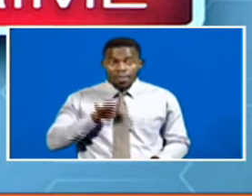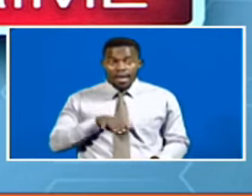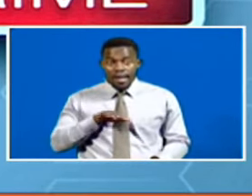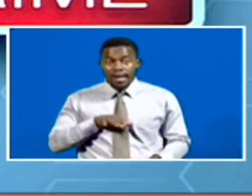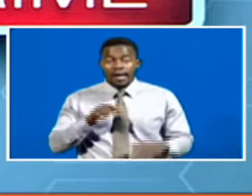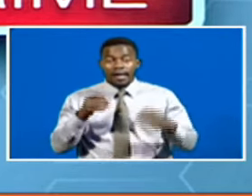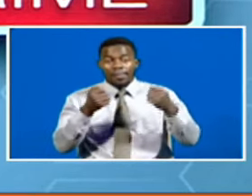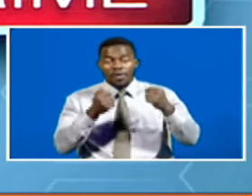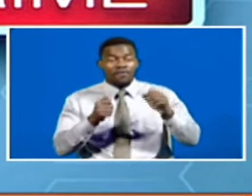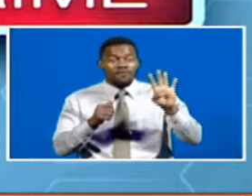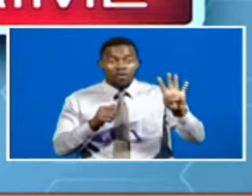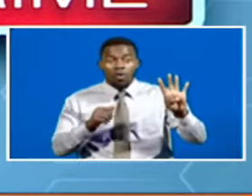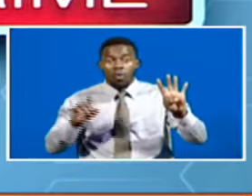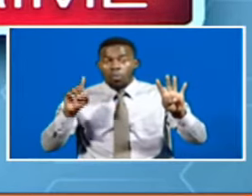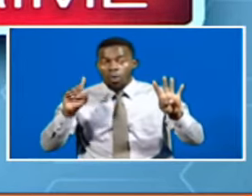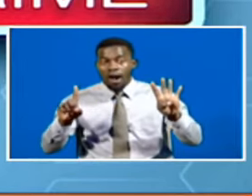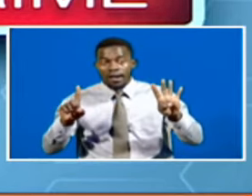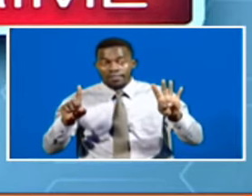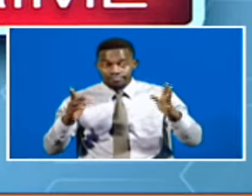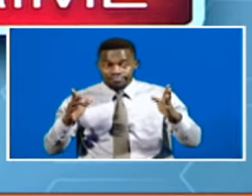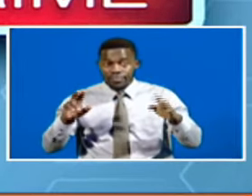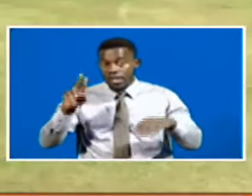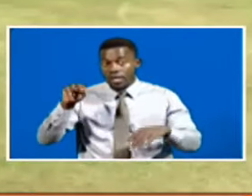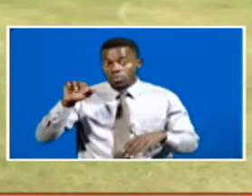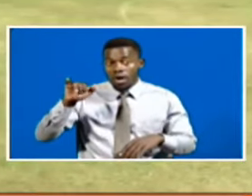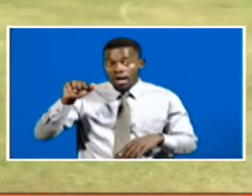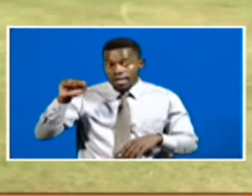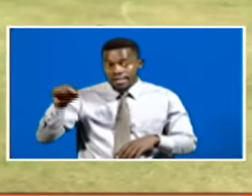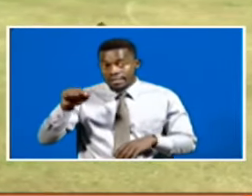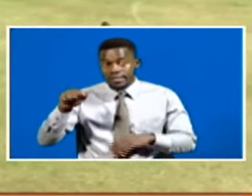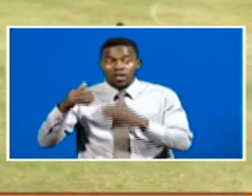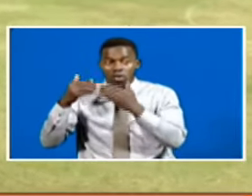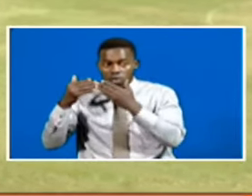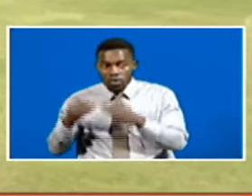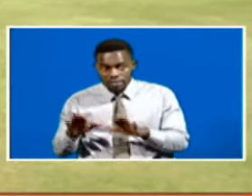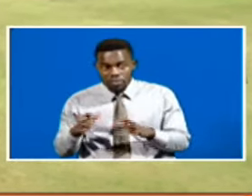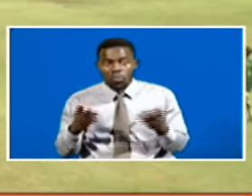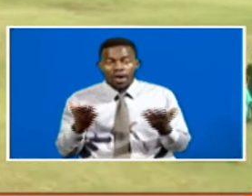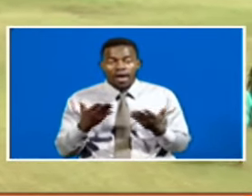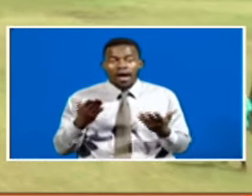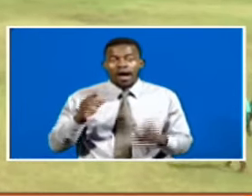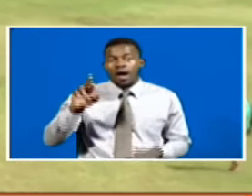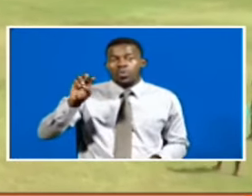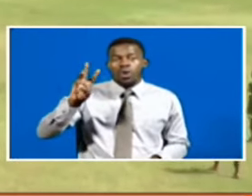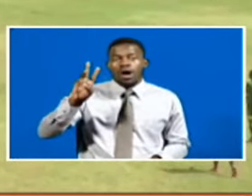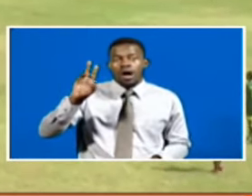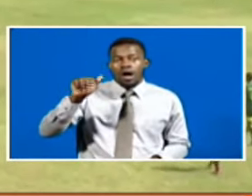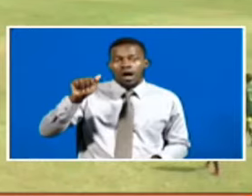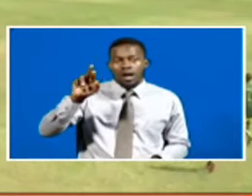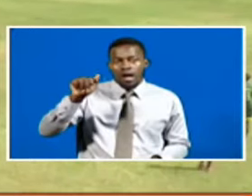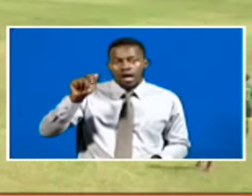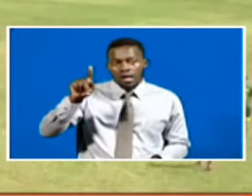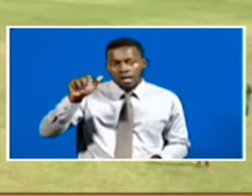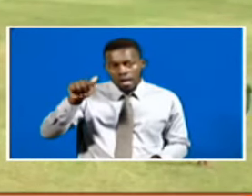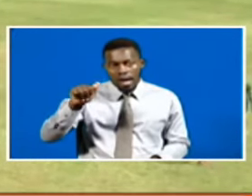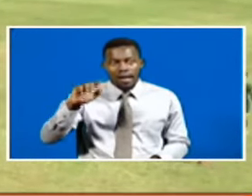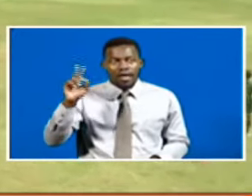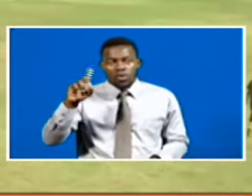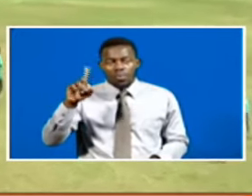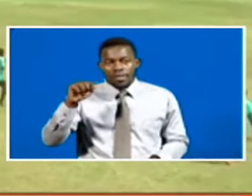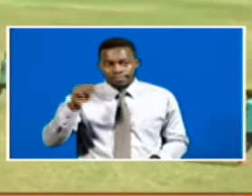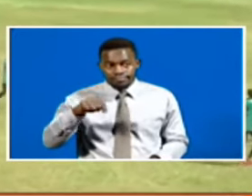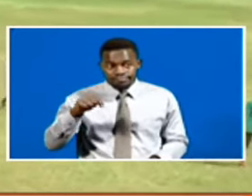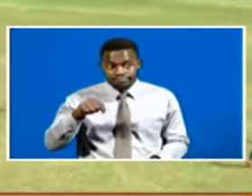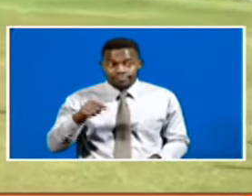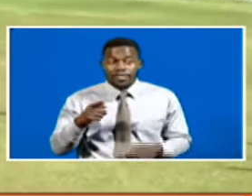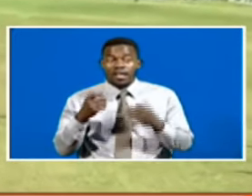comfortable 4-1 win over NYS Queens at the Roraka Grounds in Nairobi. In another match played today, Royal Starlets are